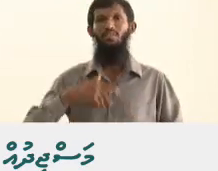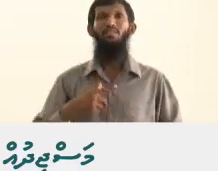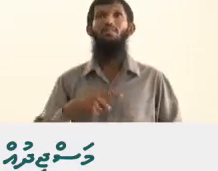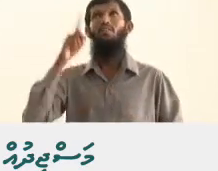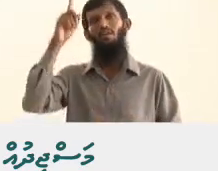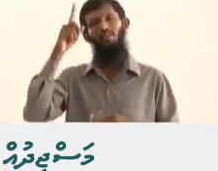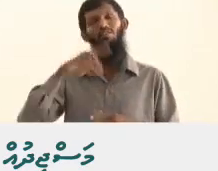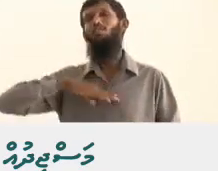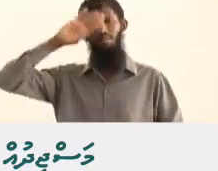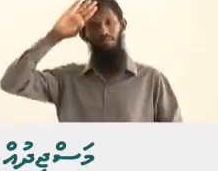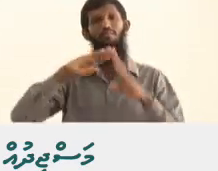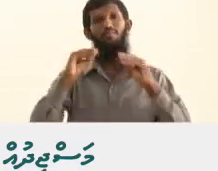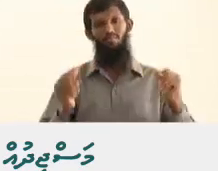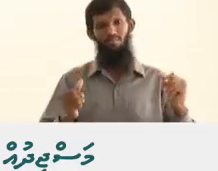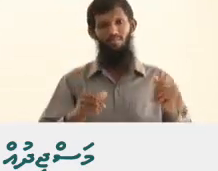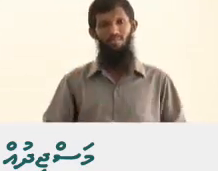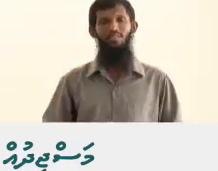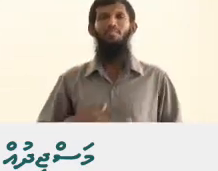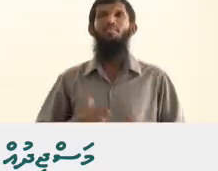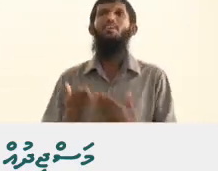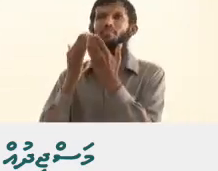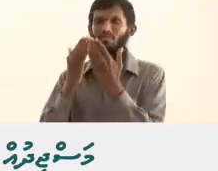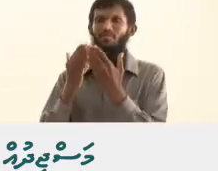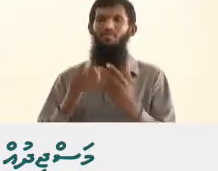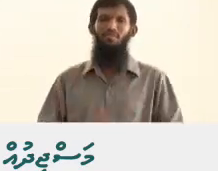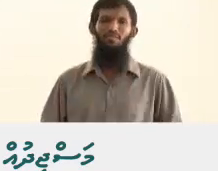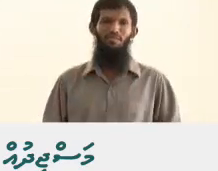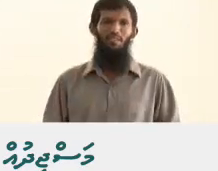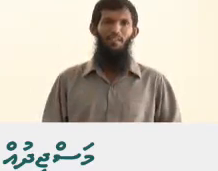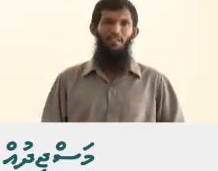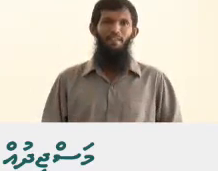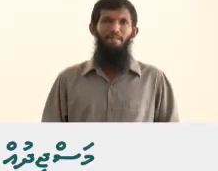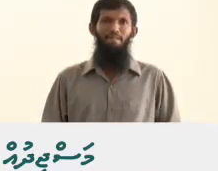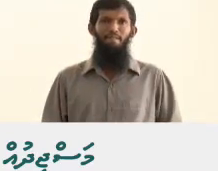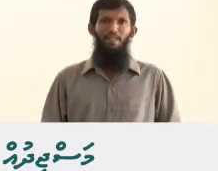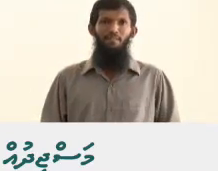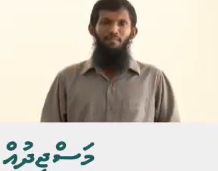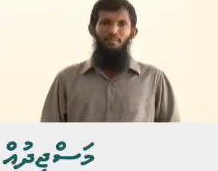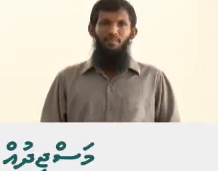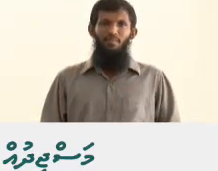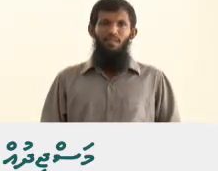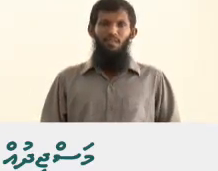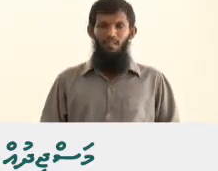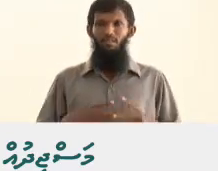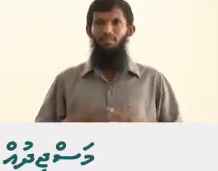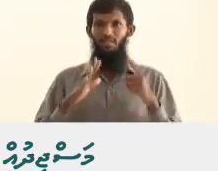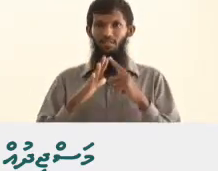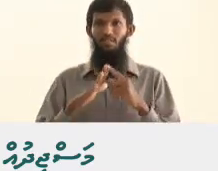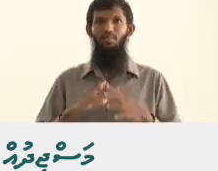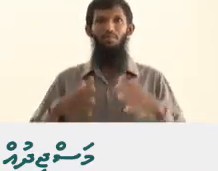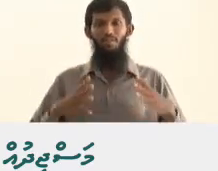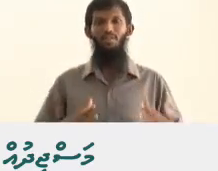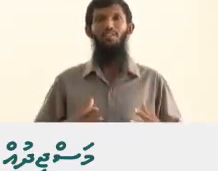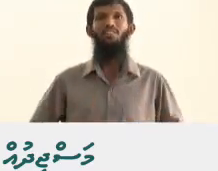faseh kurwani hama ekalaange ehenkamu muslimun emme bodu iskameddeen jehene allahuge